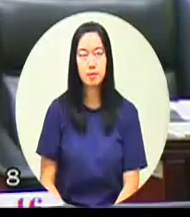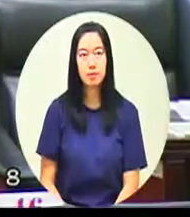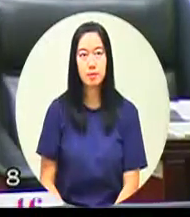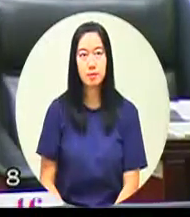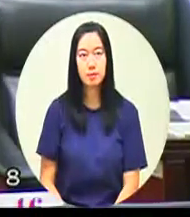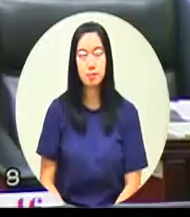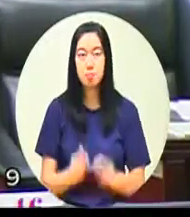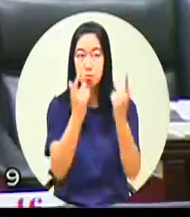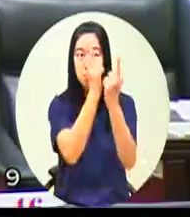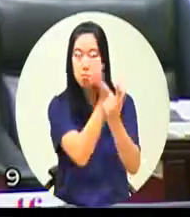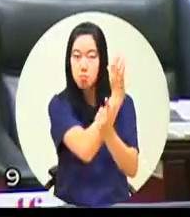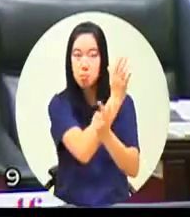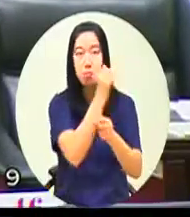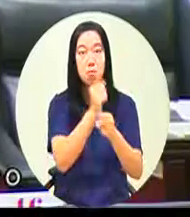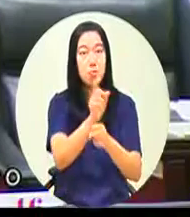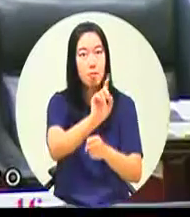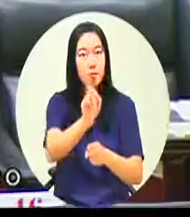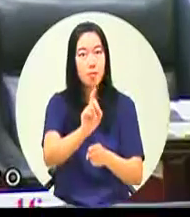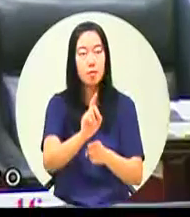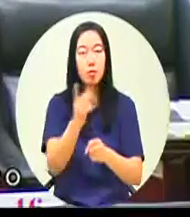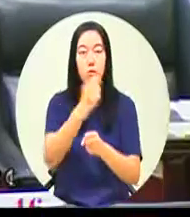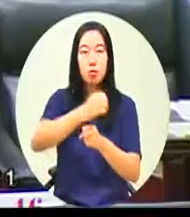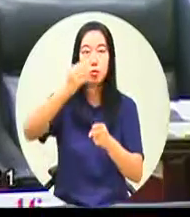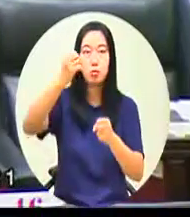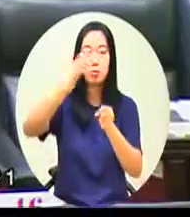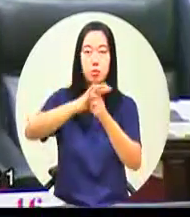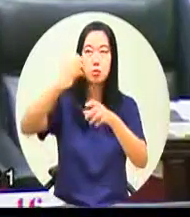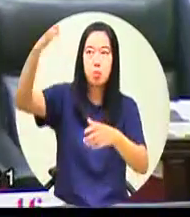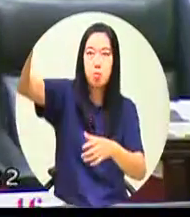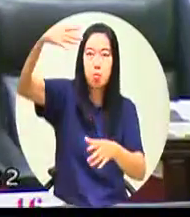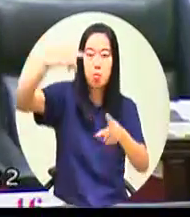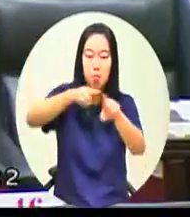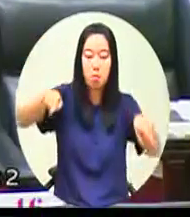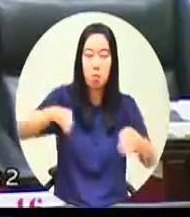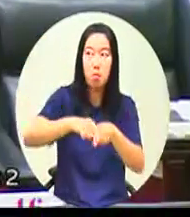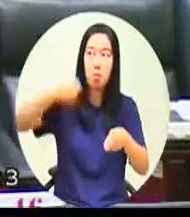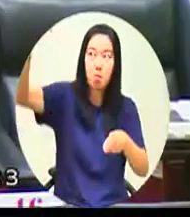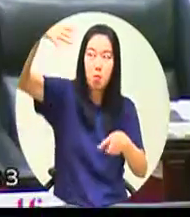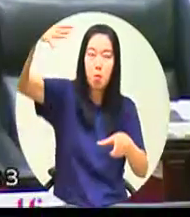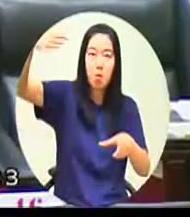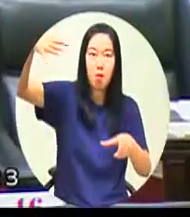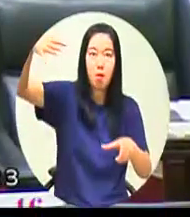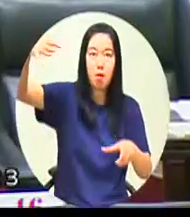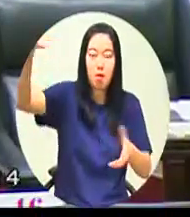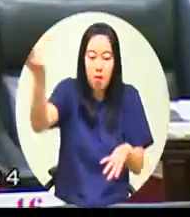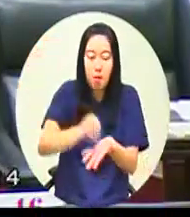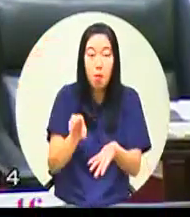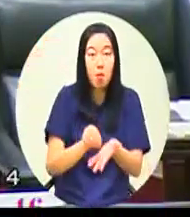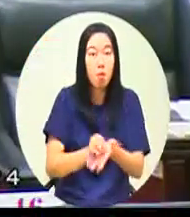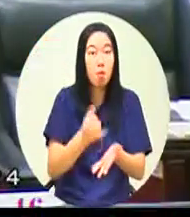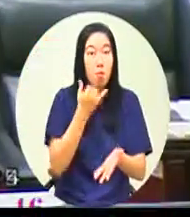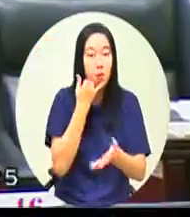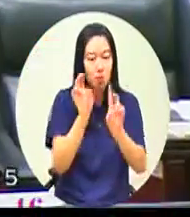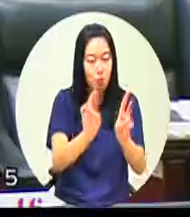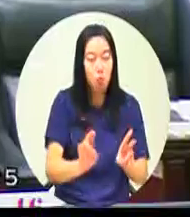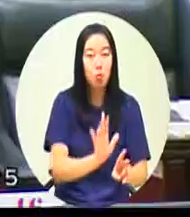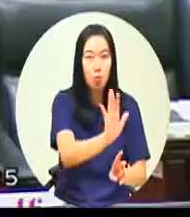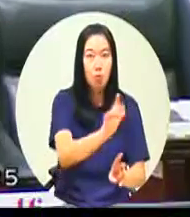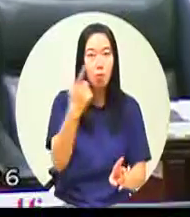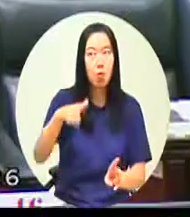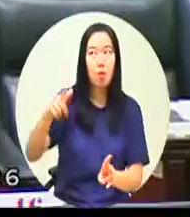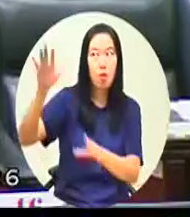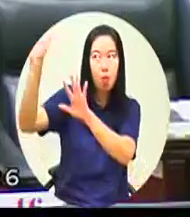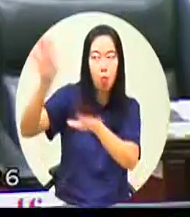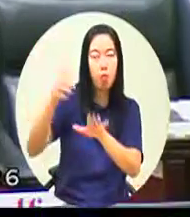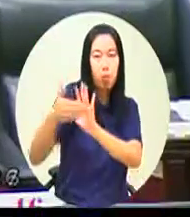北边迄边吼，会当来做太阳能板？会当来产电，啊，佫会当来防一个杂风，